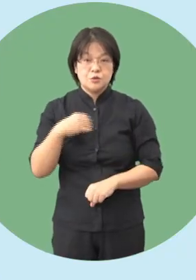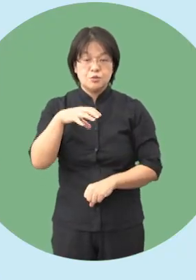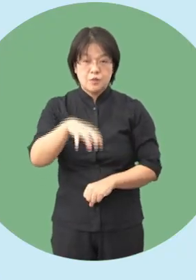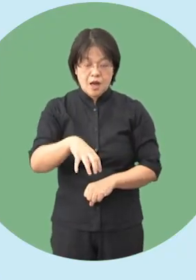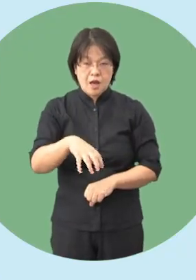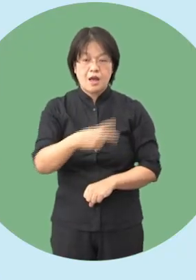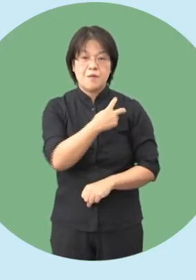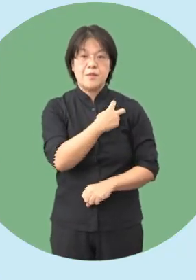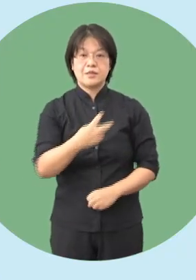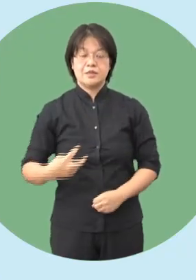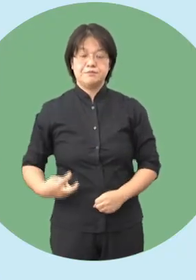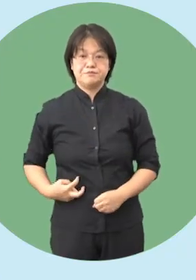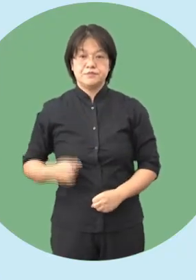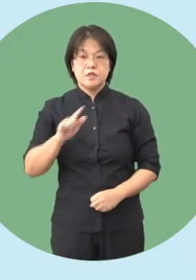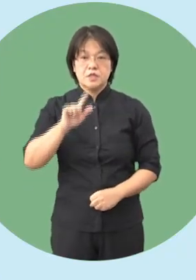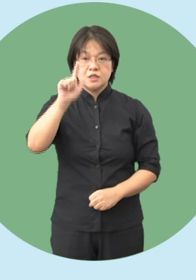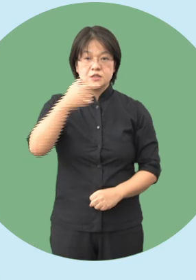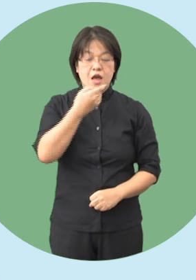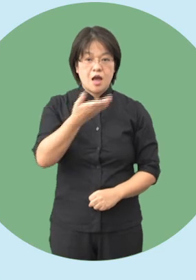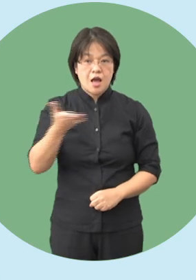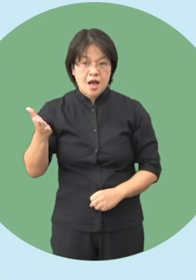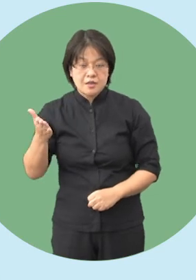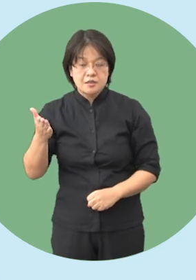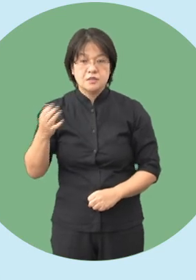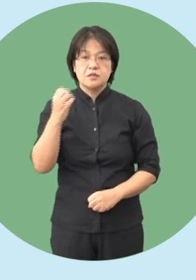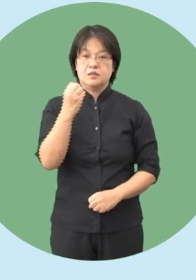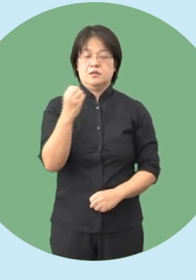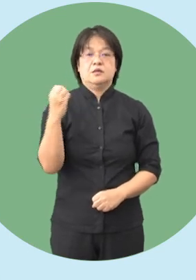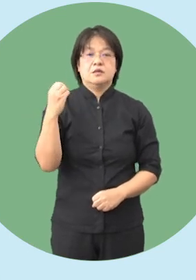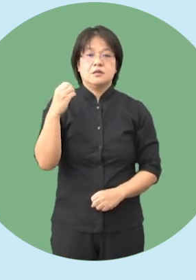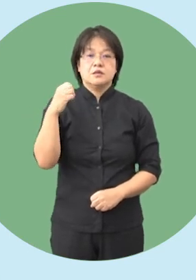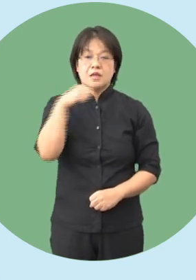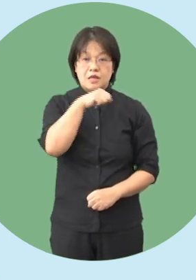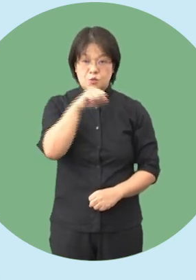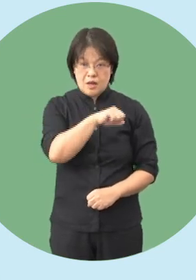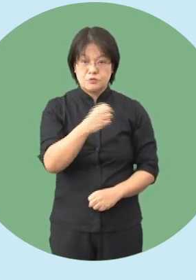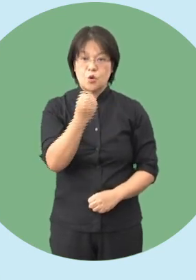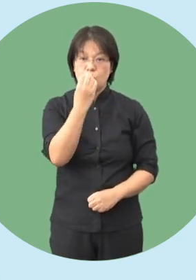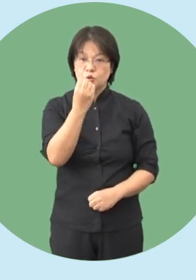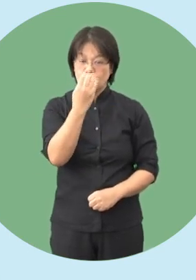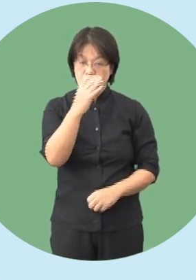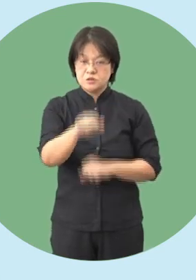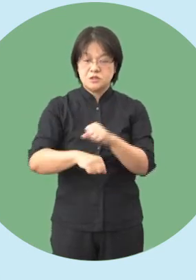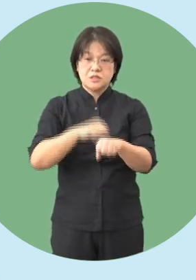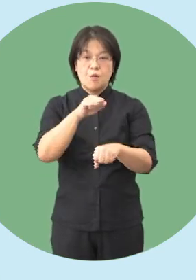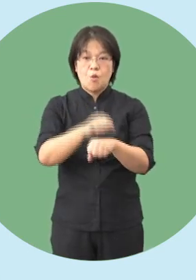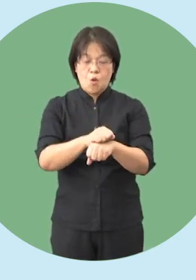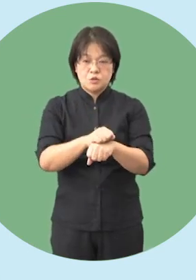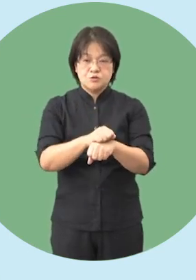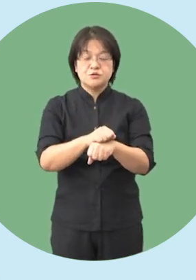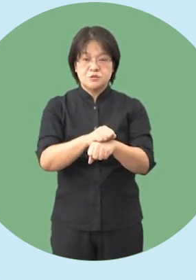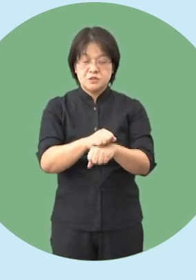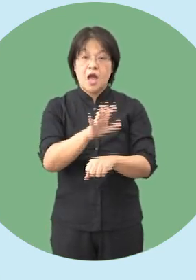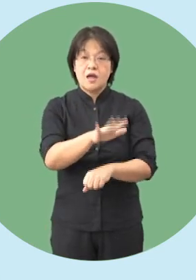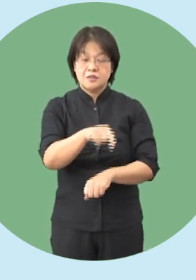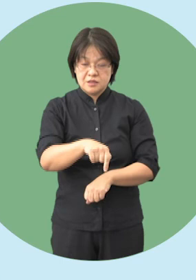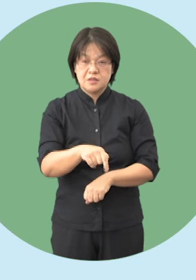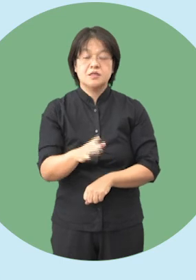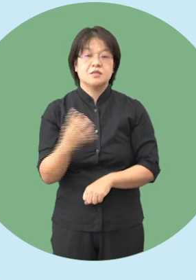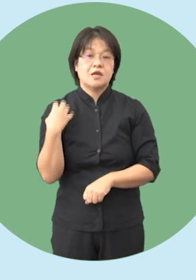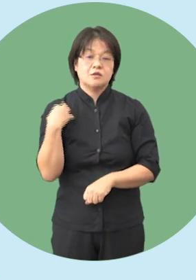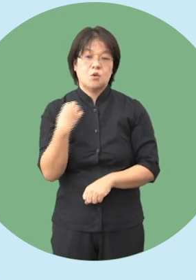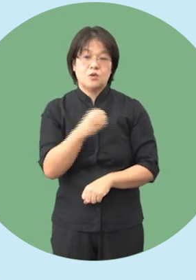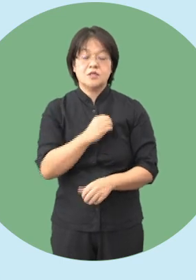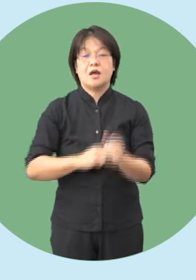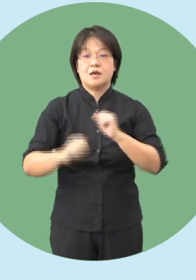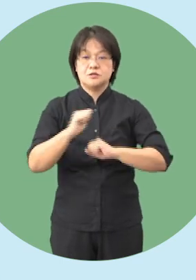はい台湾香港シンガポールにあり現地の中団員が活躍しています他にも